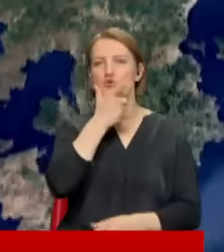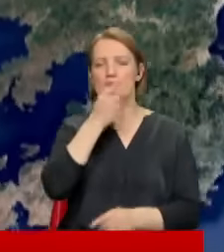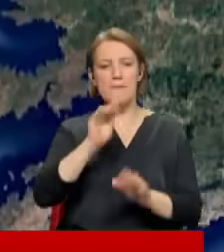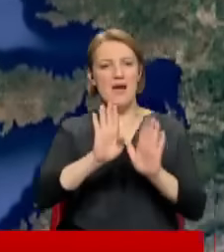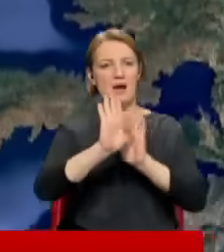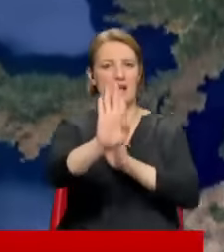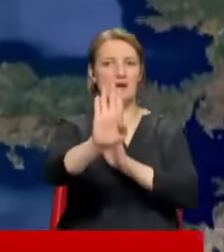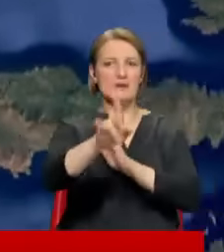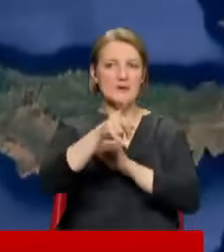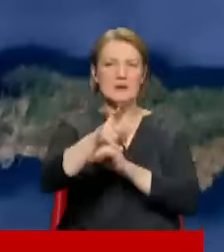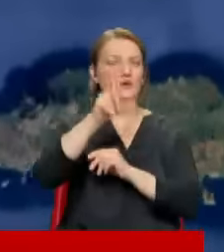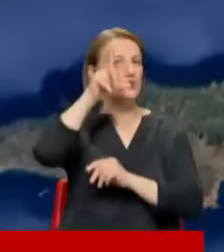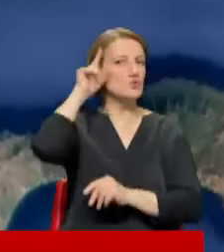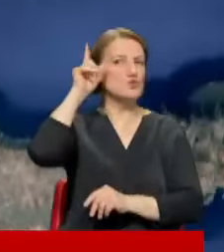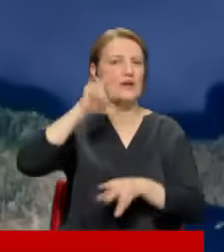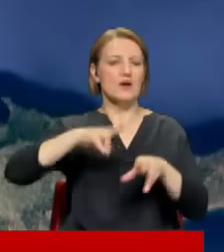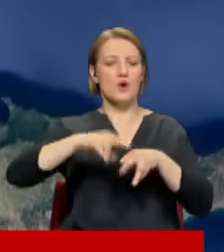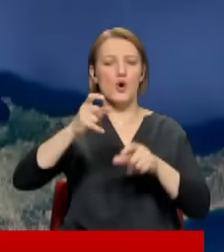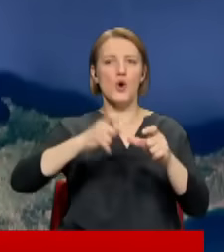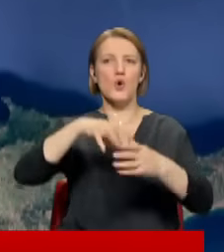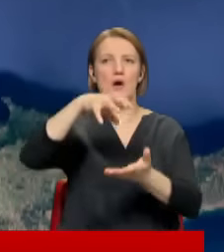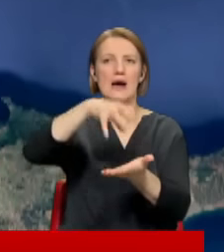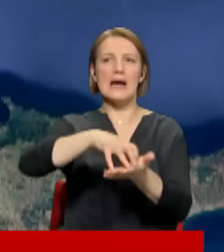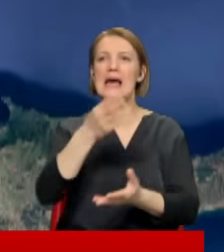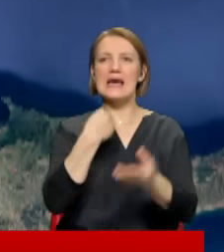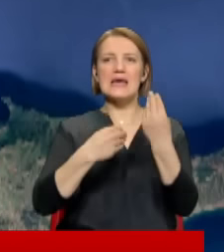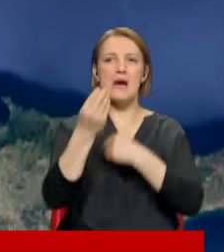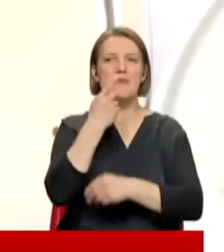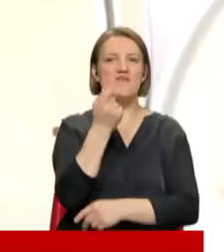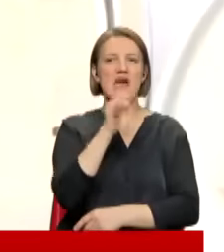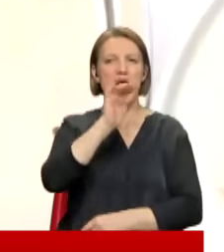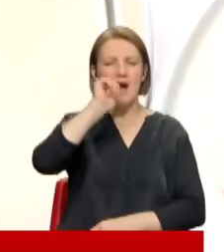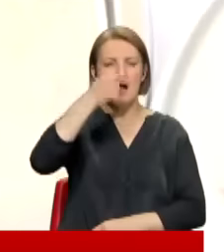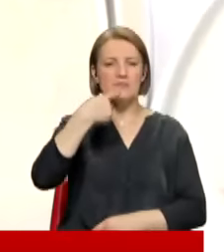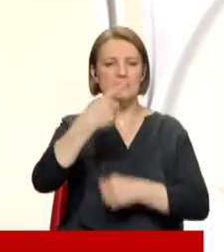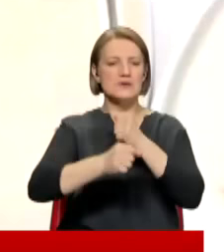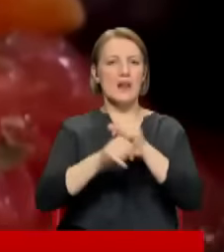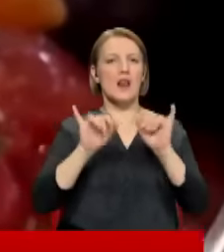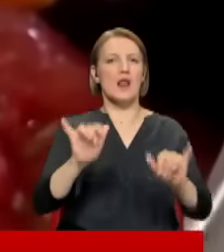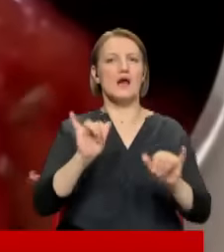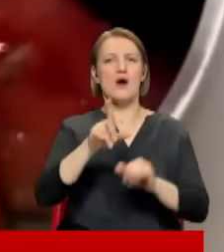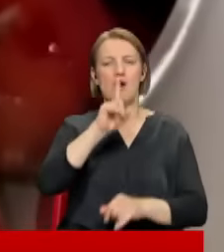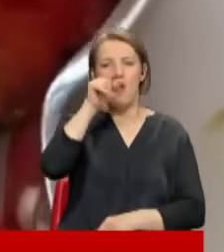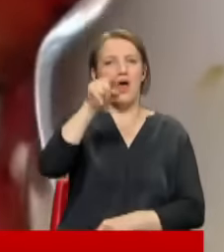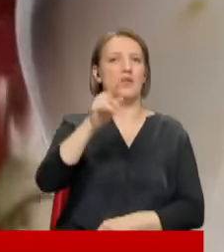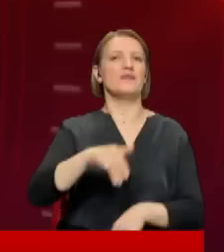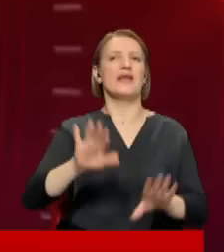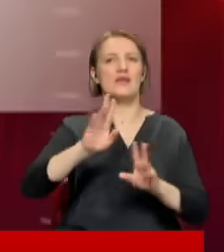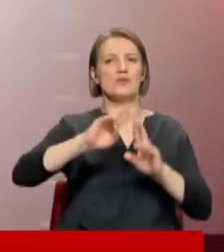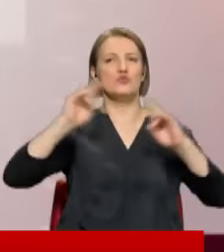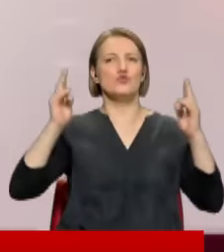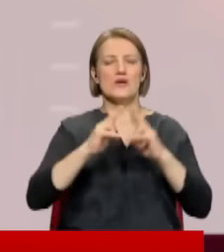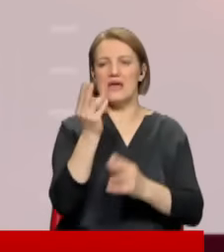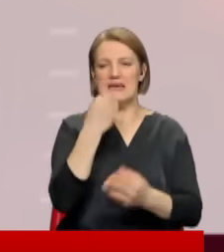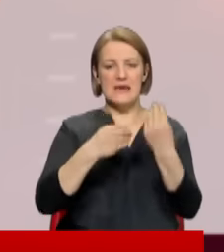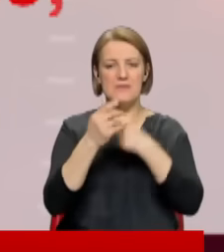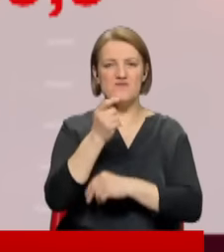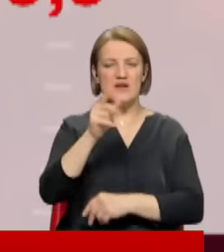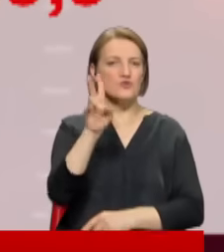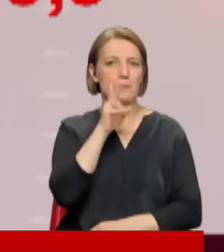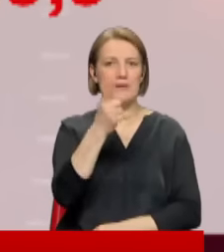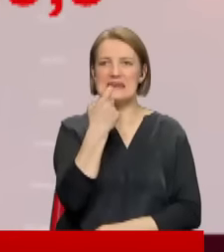hemen karşısındaki Yunanistan'ın Kos Adası'nda gıda fiyatları hemen her yıl aynı. Sadece orada da değil, dünyada gıda fiyatları